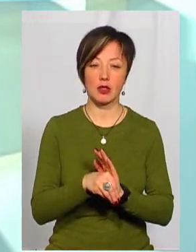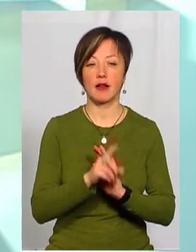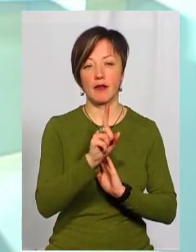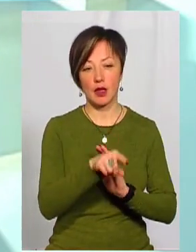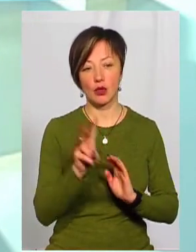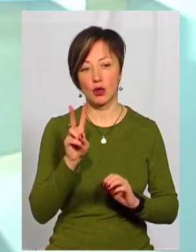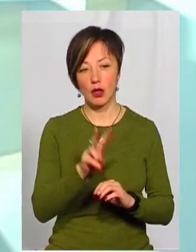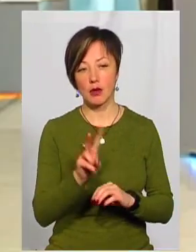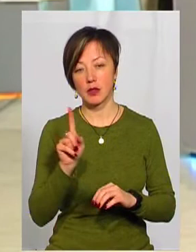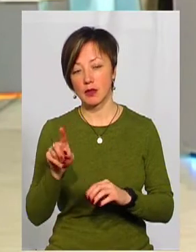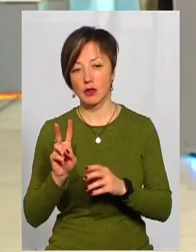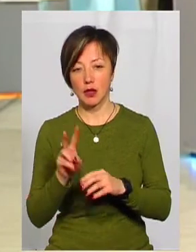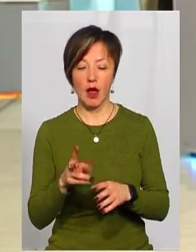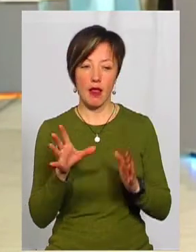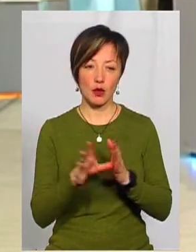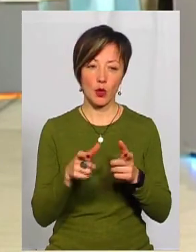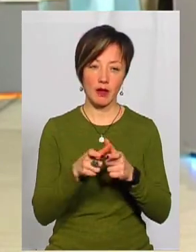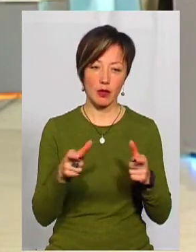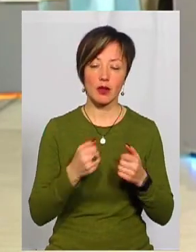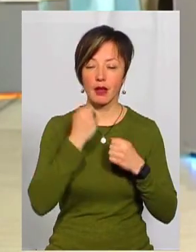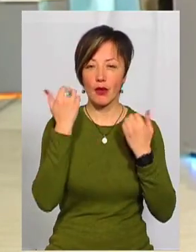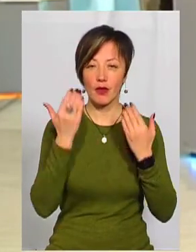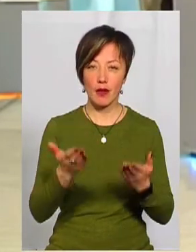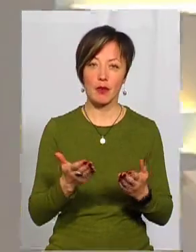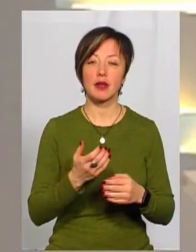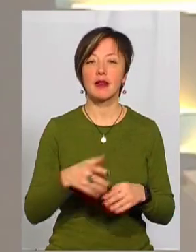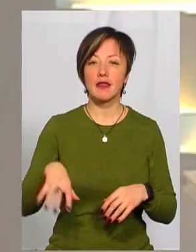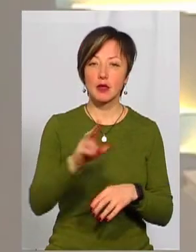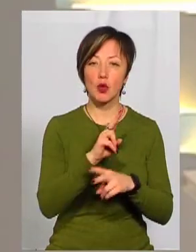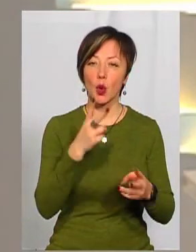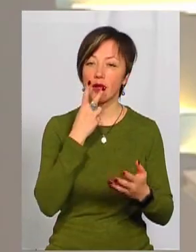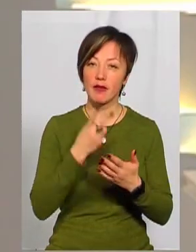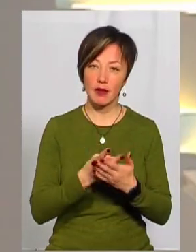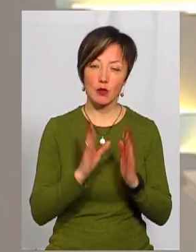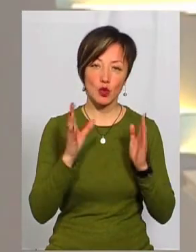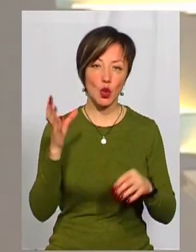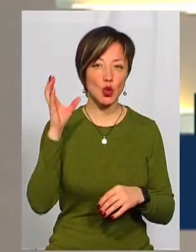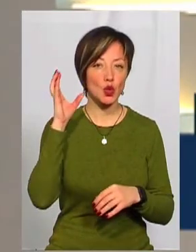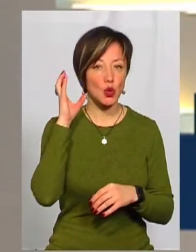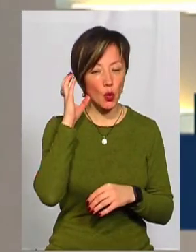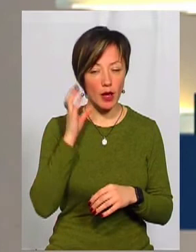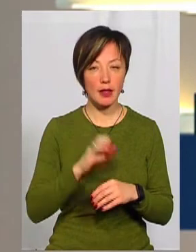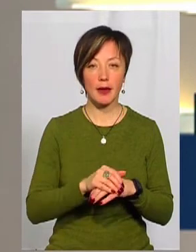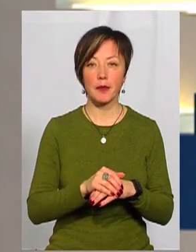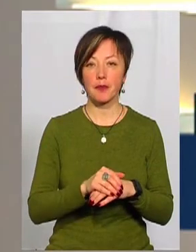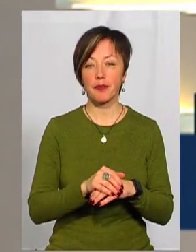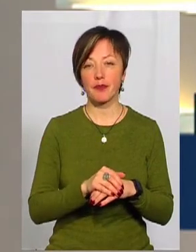тих тролейбусах електронний квиточок. Дякую вам, пане Вікторе, дякую всім, хто нас дивився і хто буде слухати